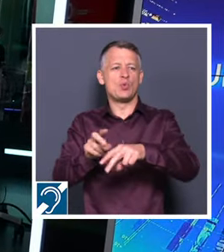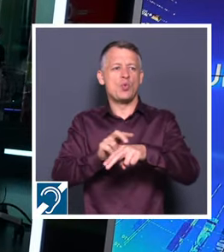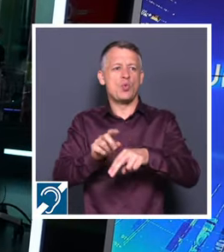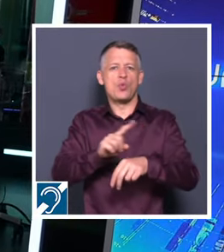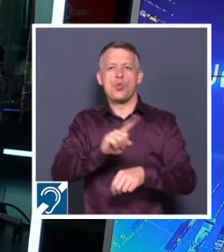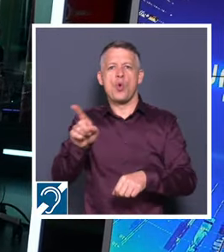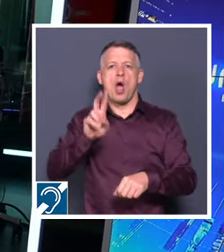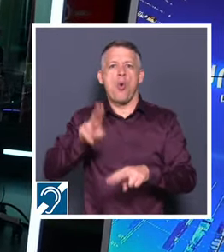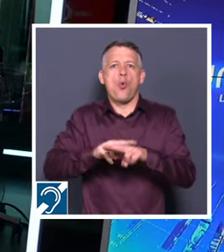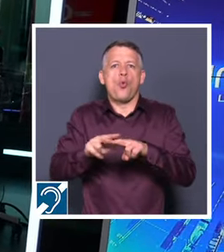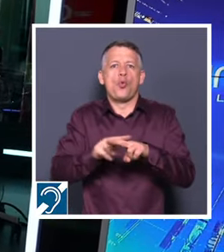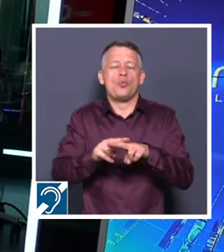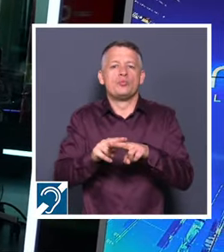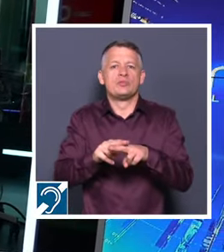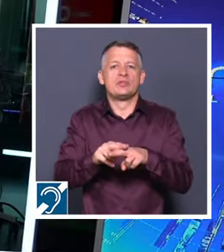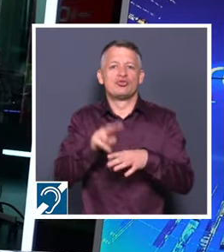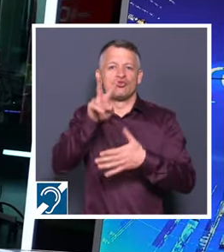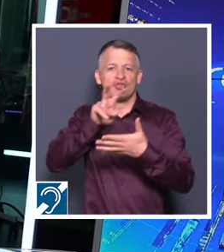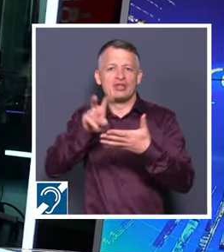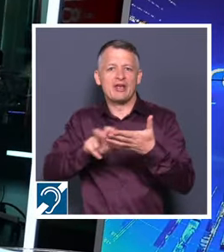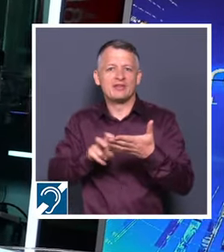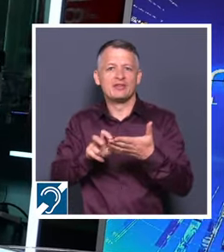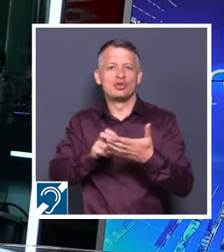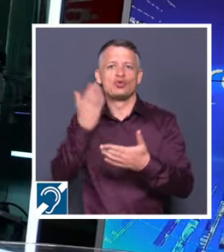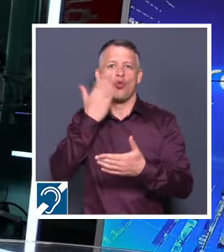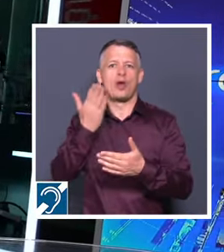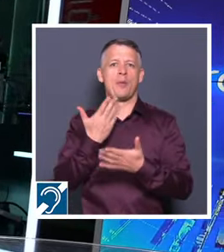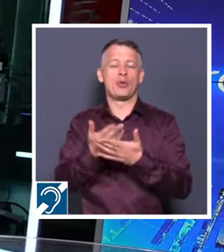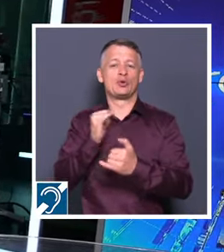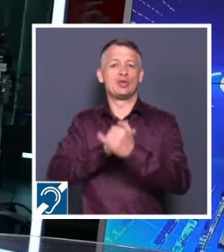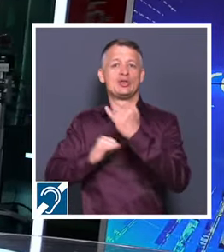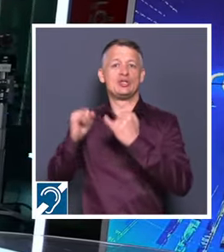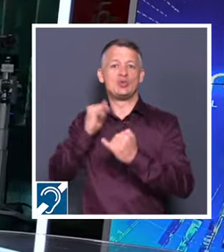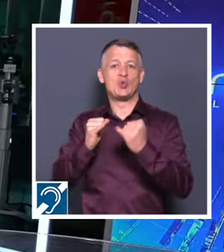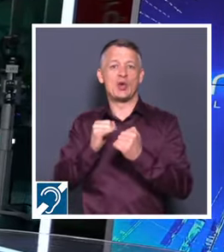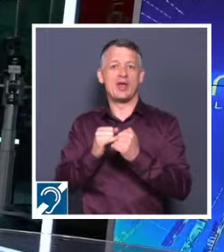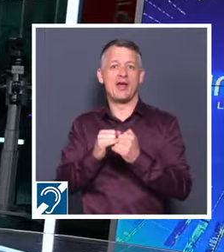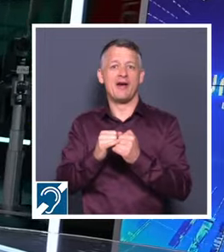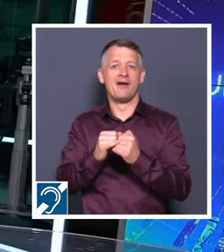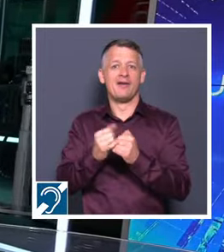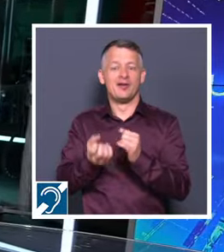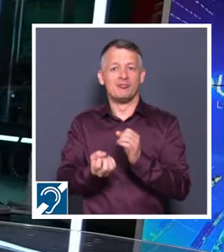le studieze în școală, pentru că istoria contemporană este prea puțin